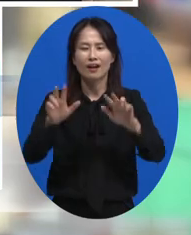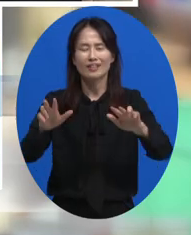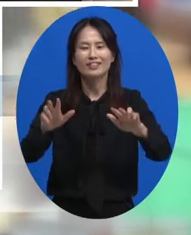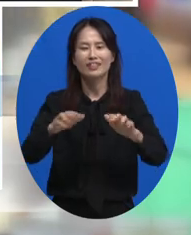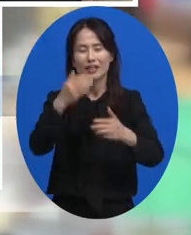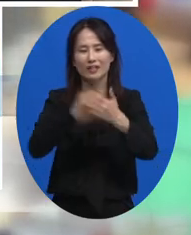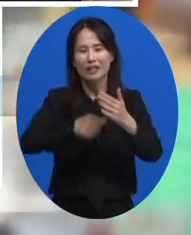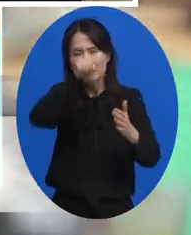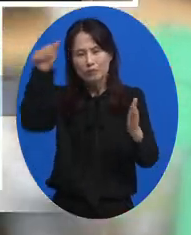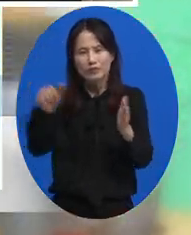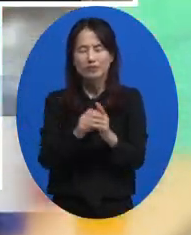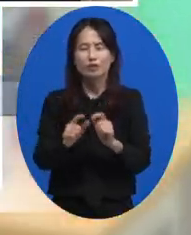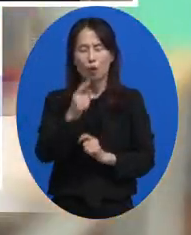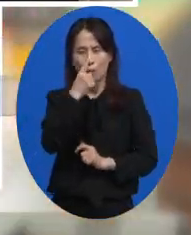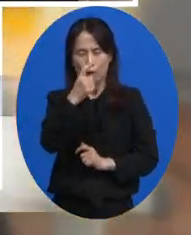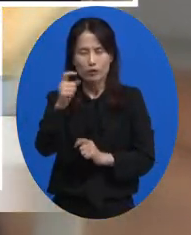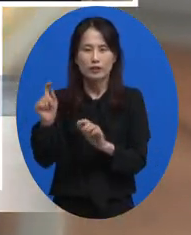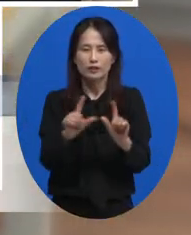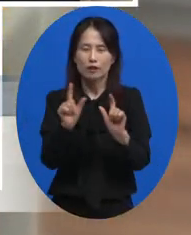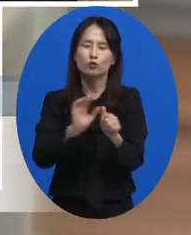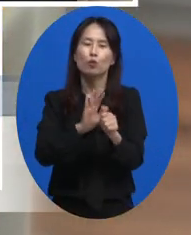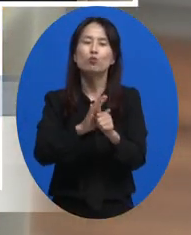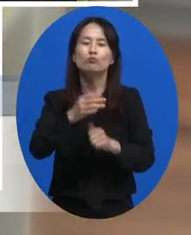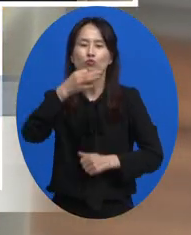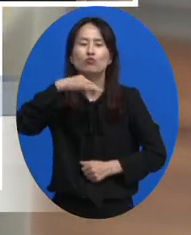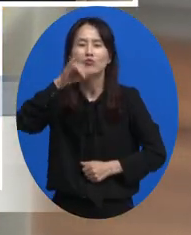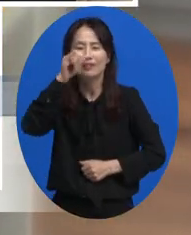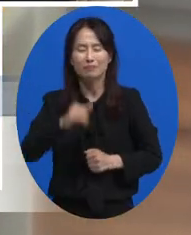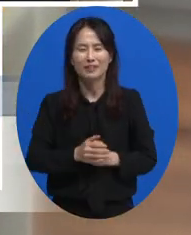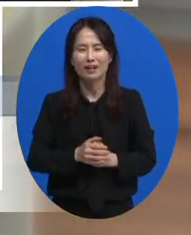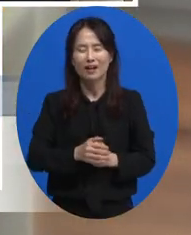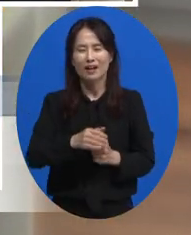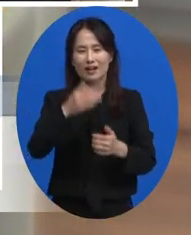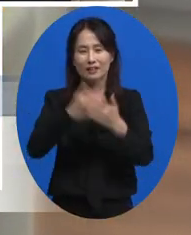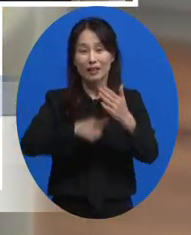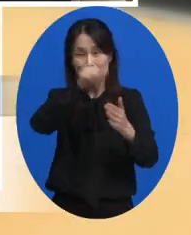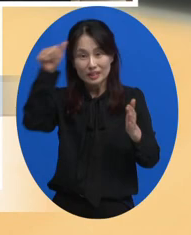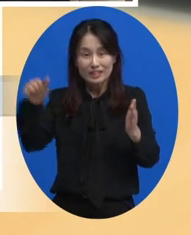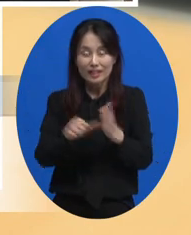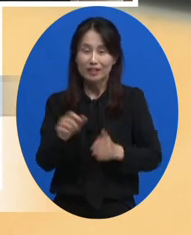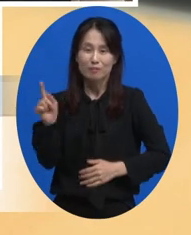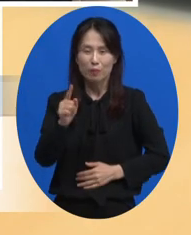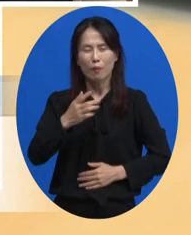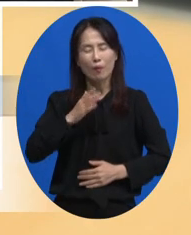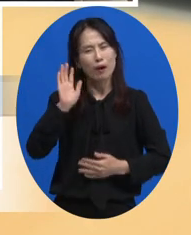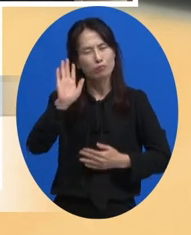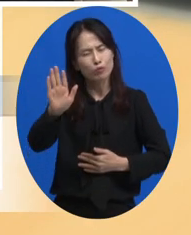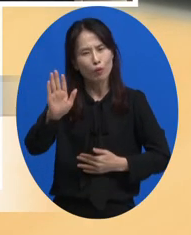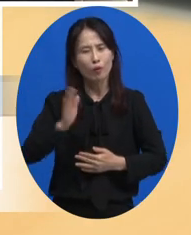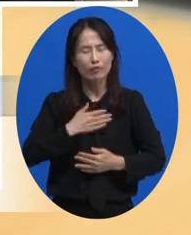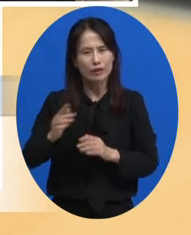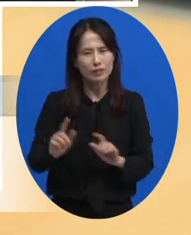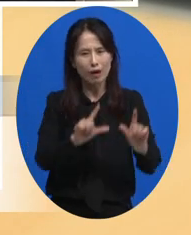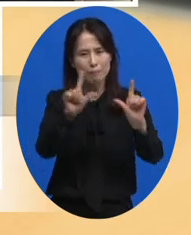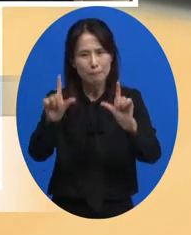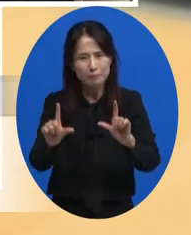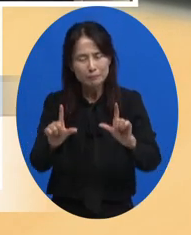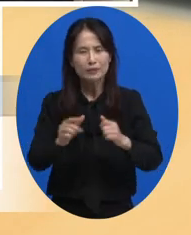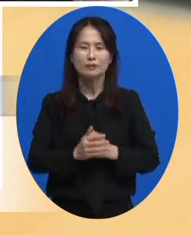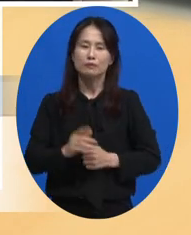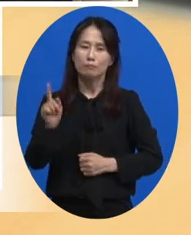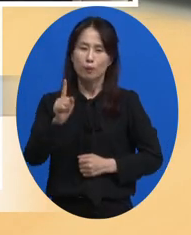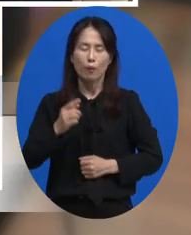되게 멋있게 살수 있는데 도움을 주는 그런 프로그램 같더라고요. 인생 후반은 앞으로 나의 그 삶이랄까?